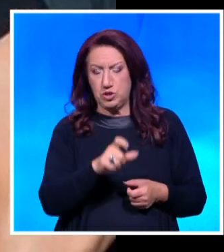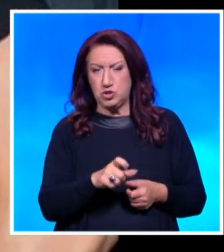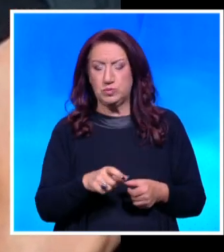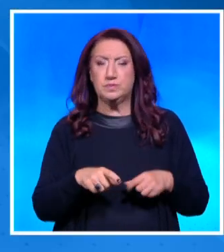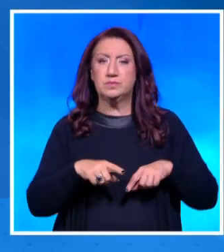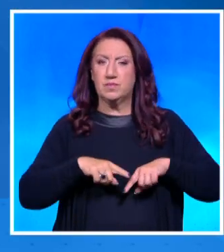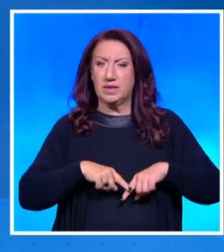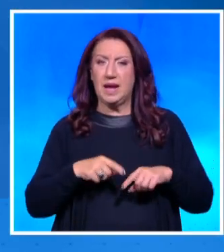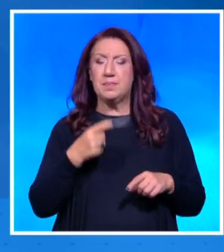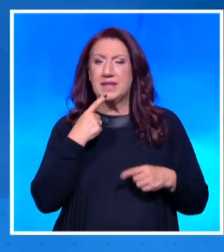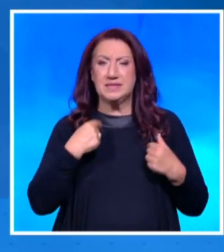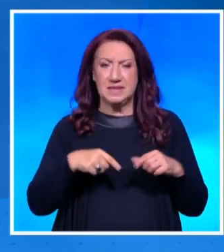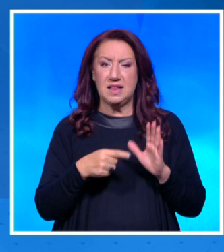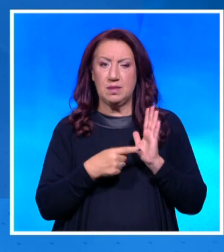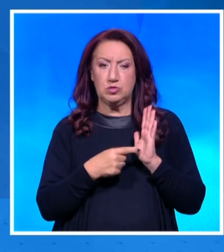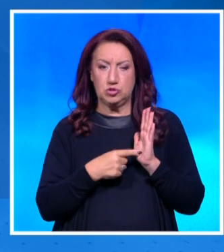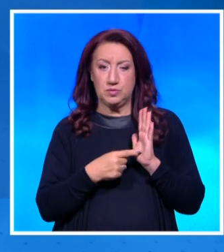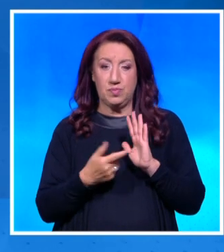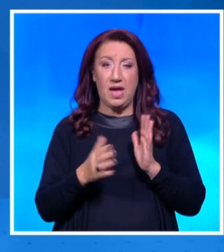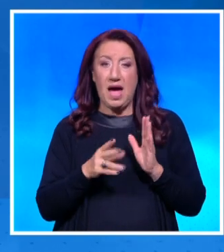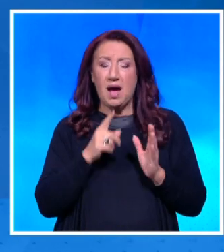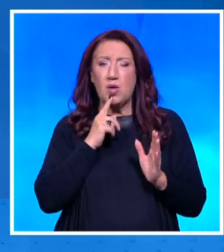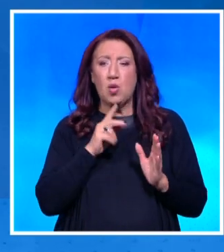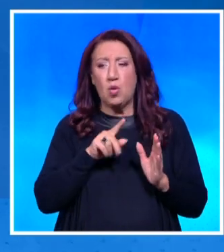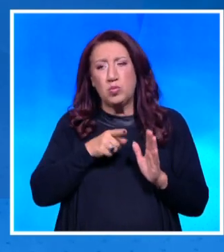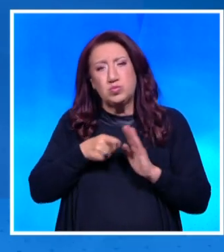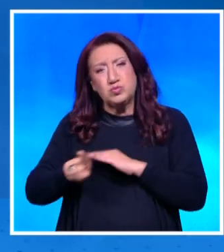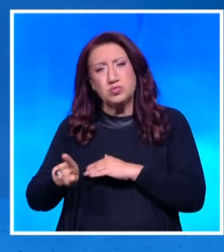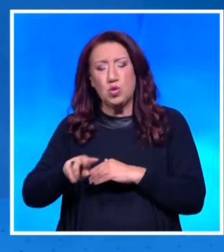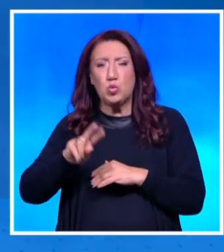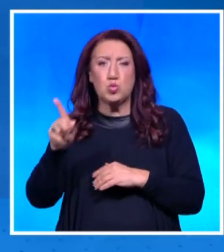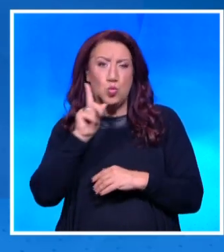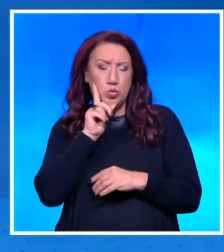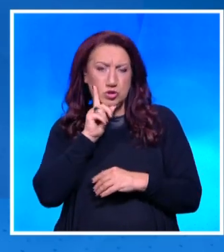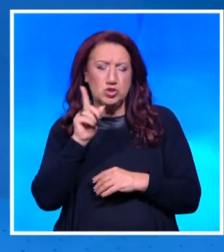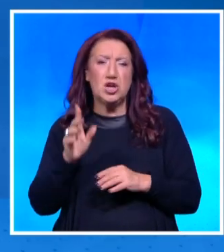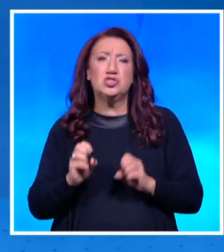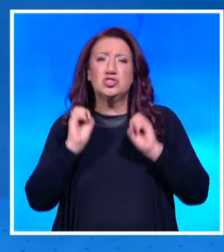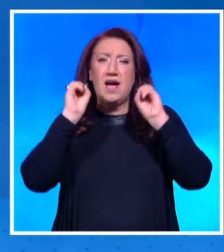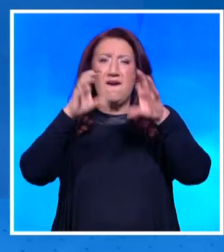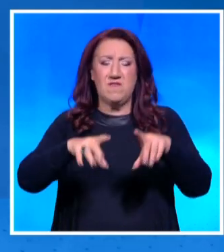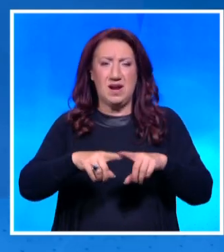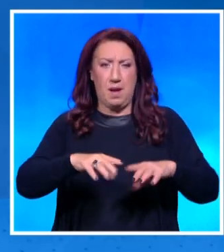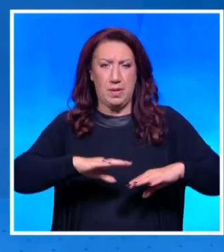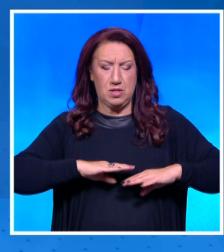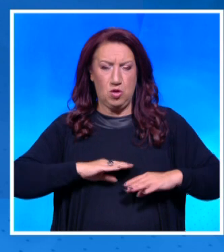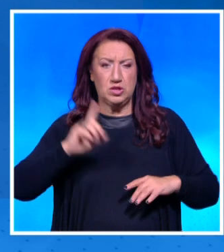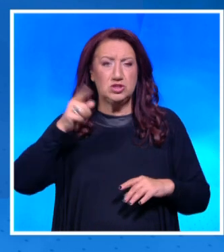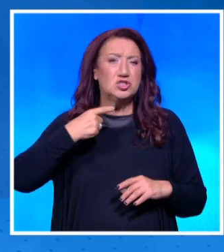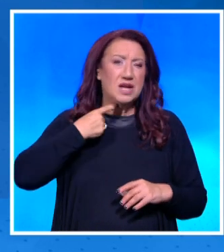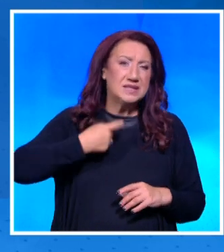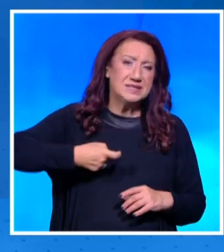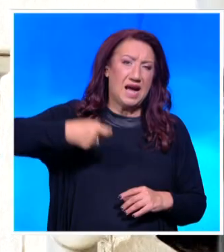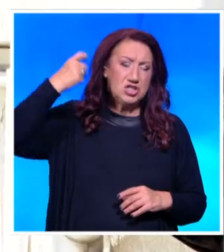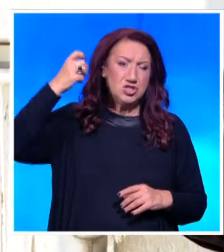някой от заплахите. Ако ми изневериш, ще те изхвърля през терасата. Ще ти закача главата тогава. Не, направо